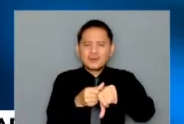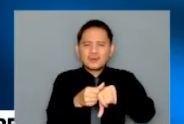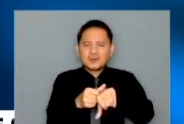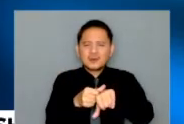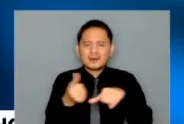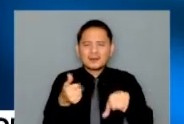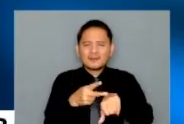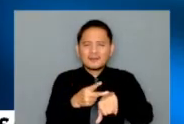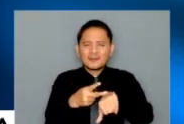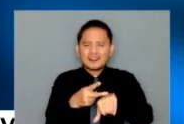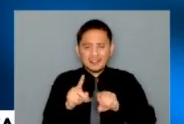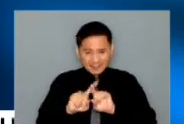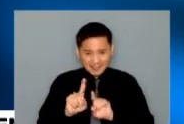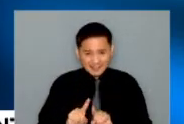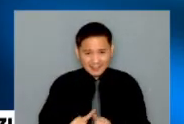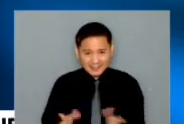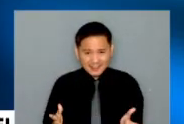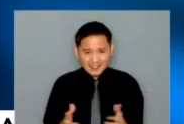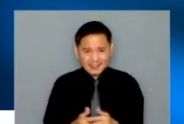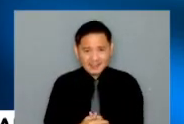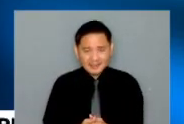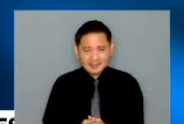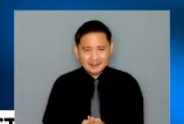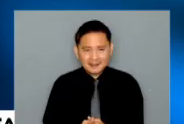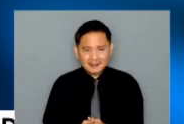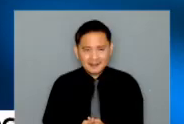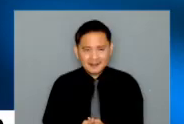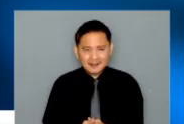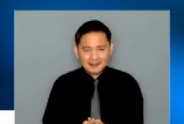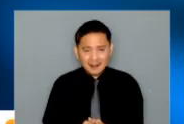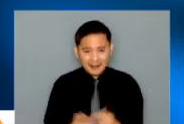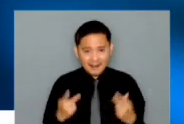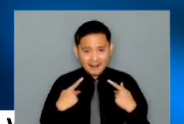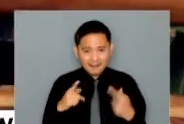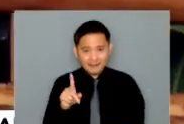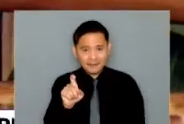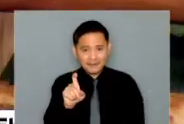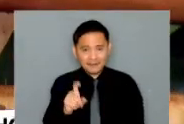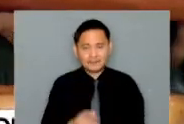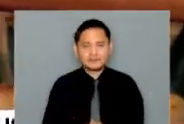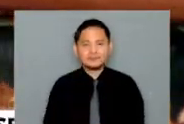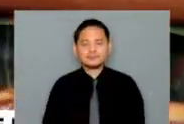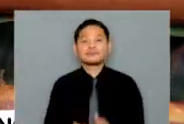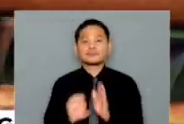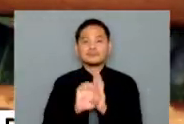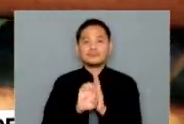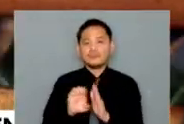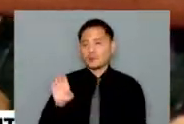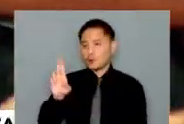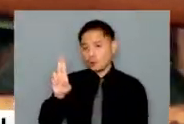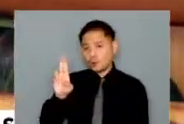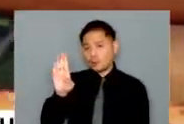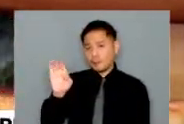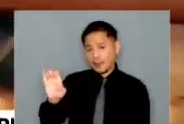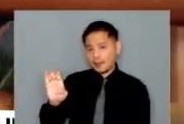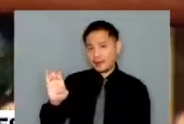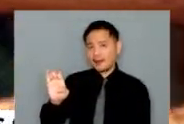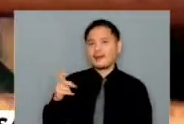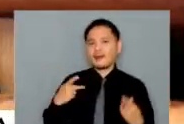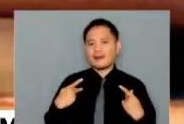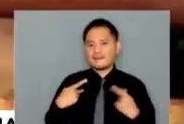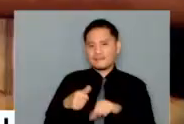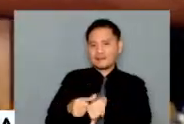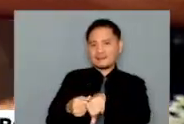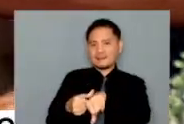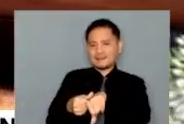yung mga lasa or sa totoo lang para lang maakit sa coloring lang yan. Depende po. For example po, yung ubi latik po natin. May ubi po talaga, ube talaga siya.